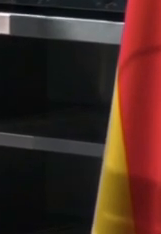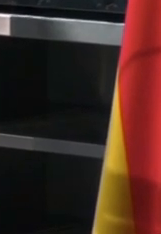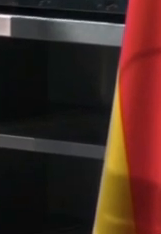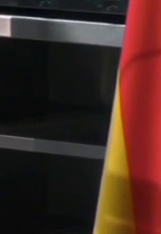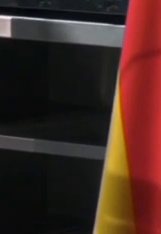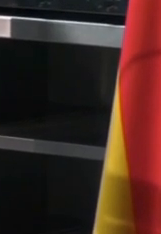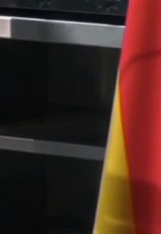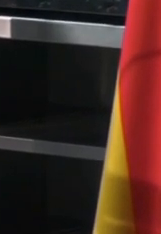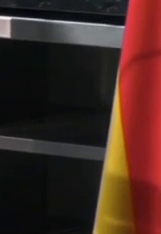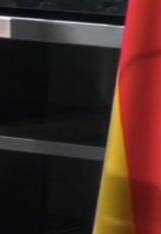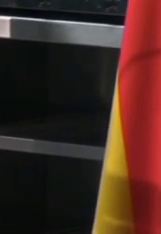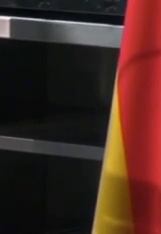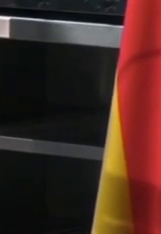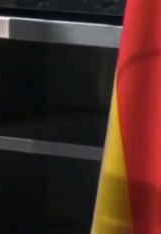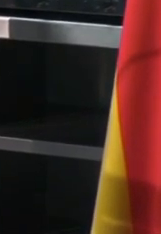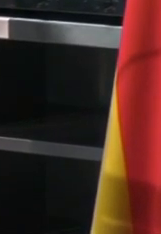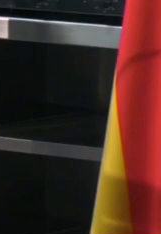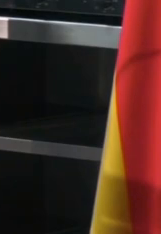Merci. Gràcies.